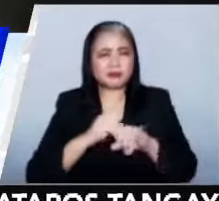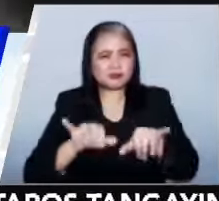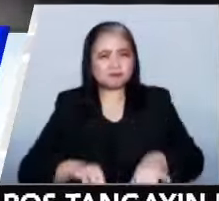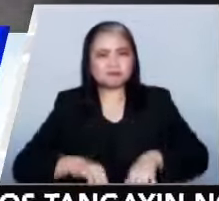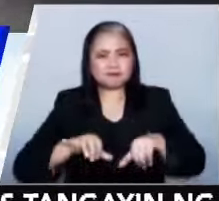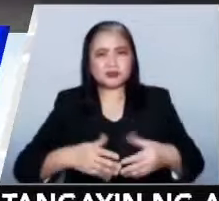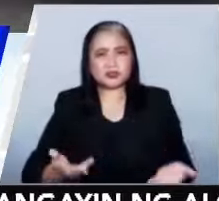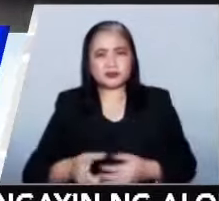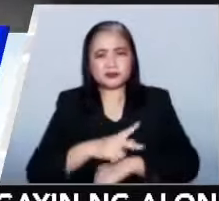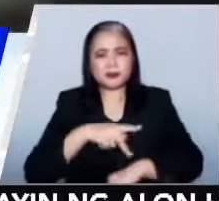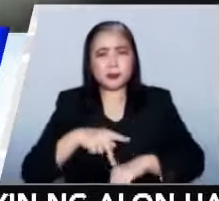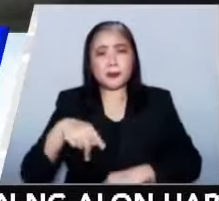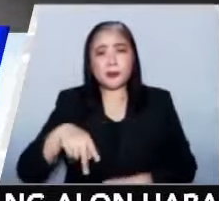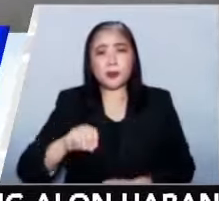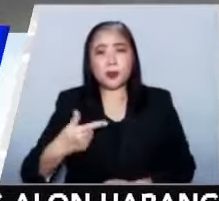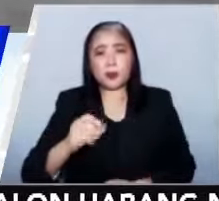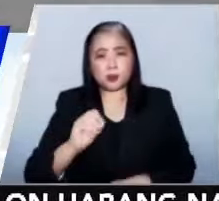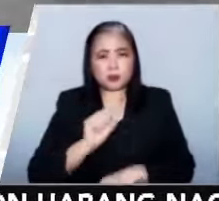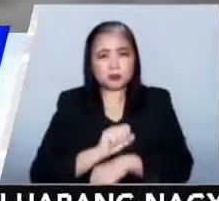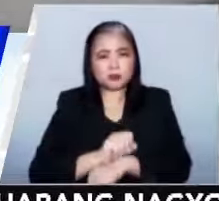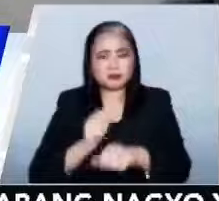ang mga POGO worker.